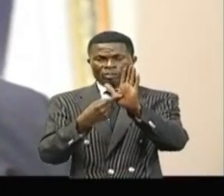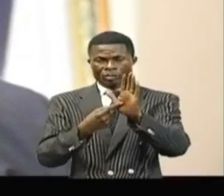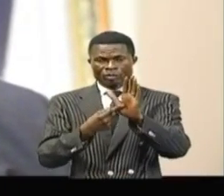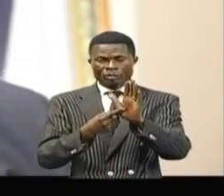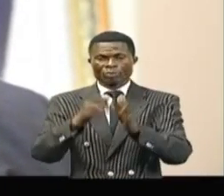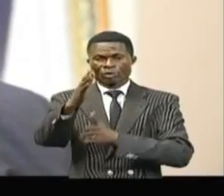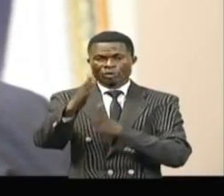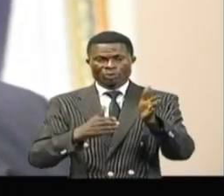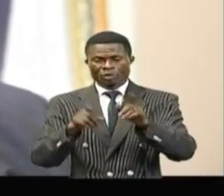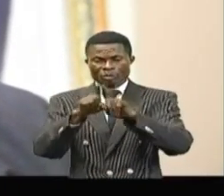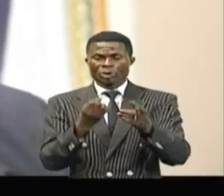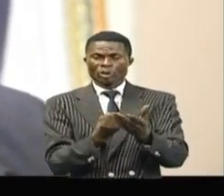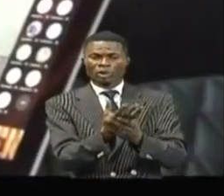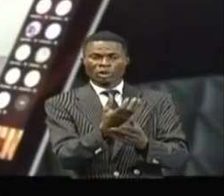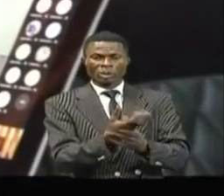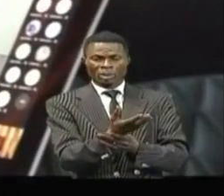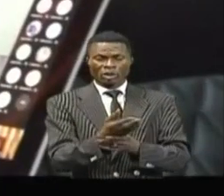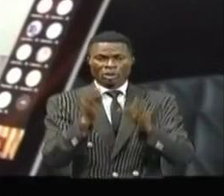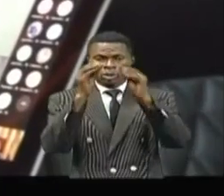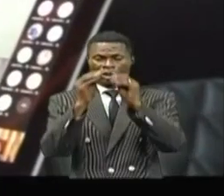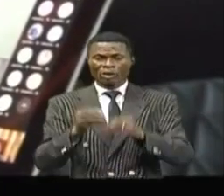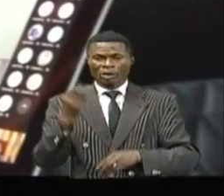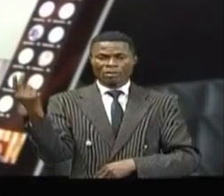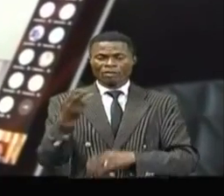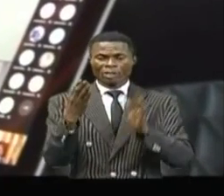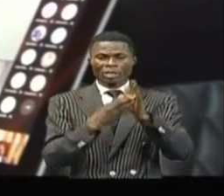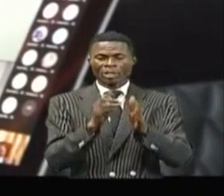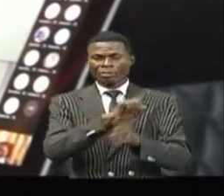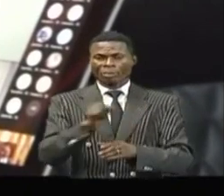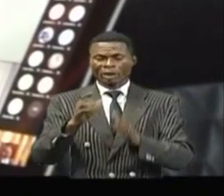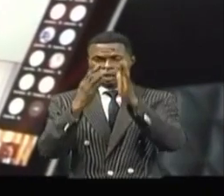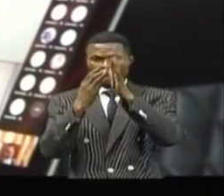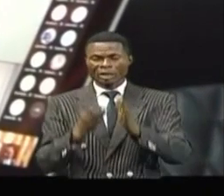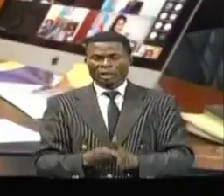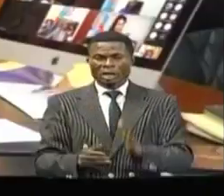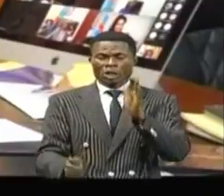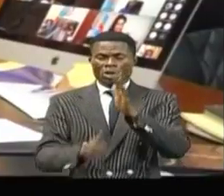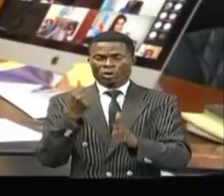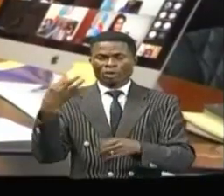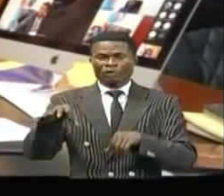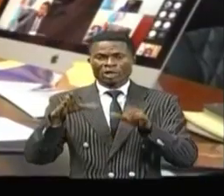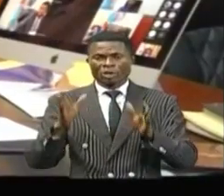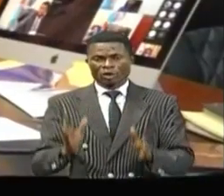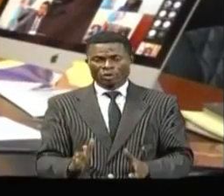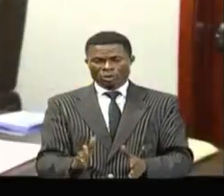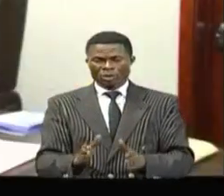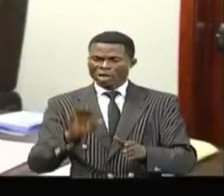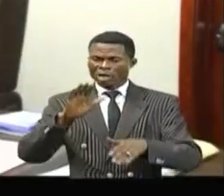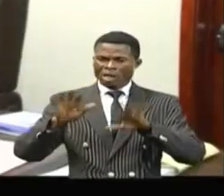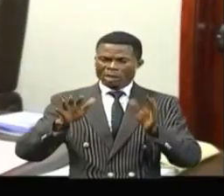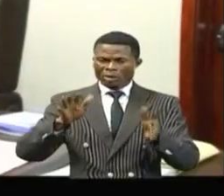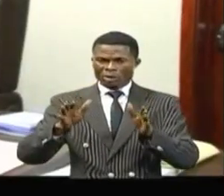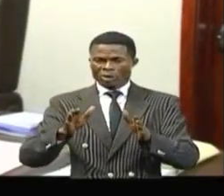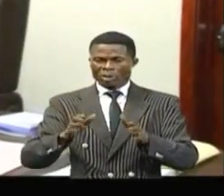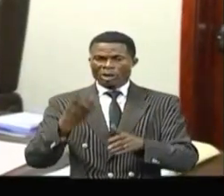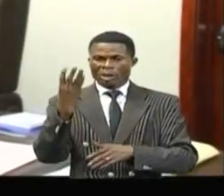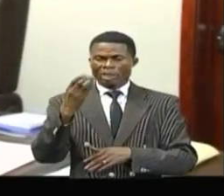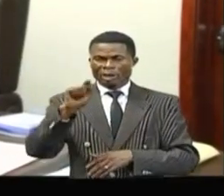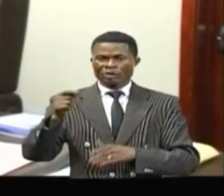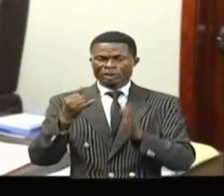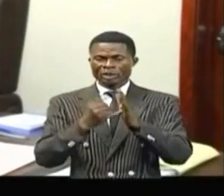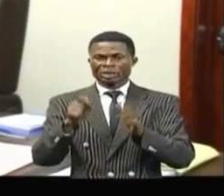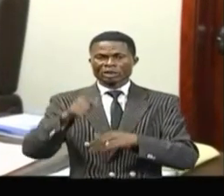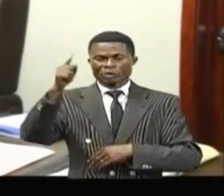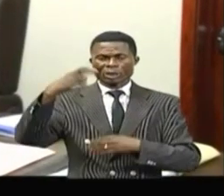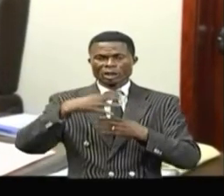recettes et en dépenses à hauteur de 29 511 milliards de francs congolais, équivalent à près de 4,6 milliards